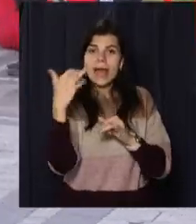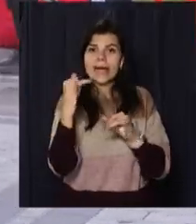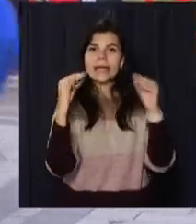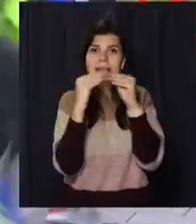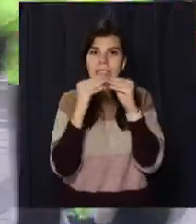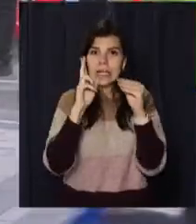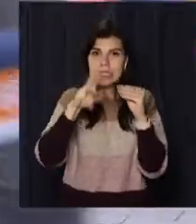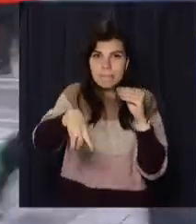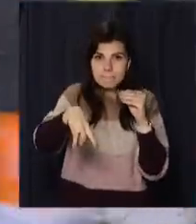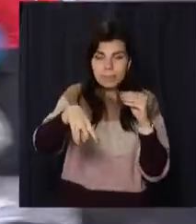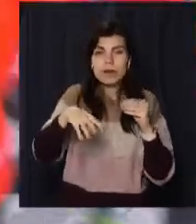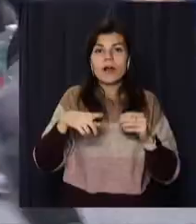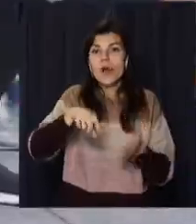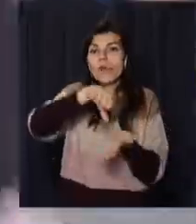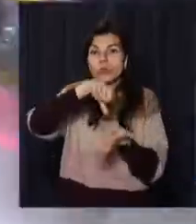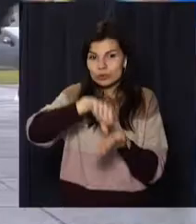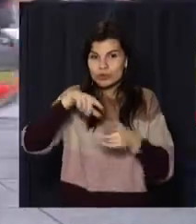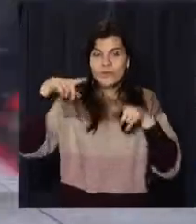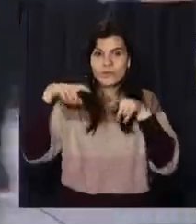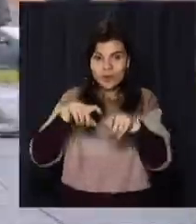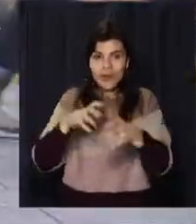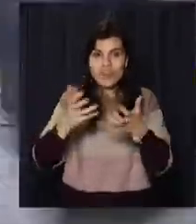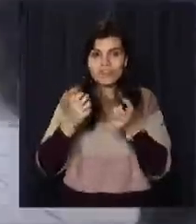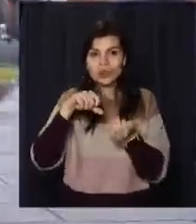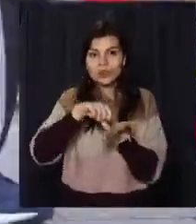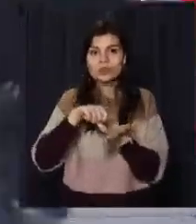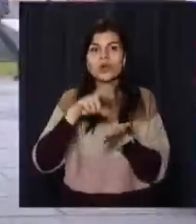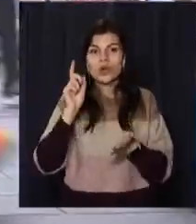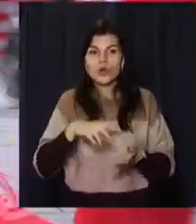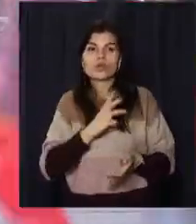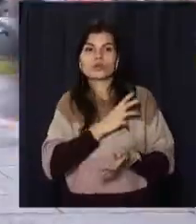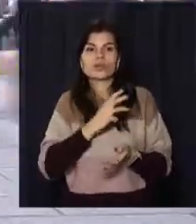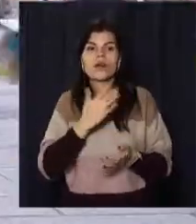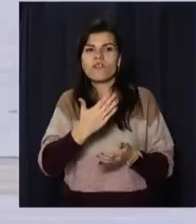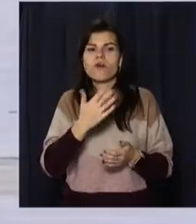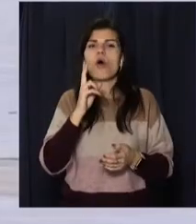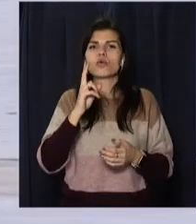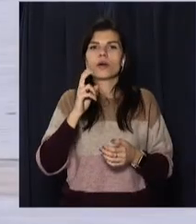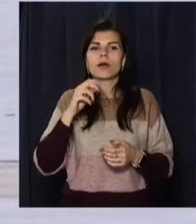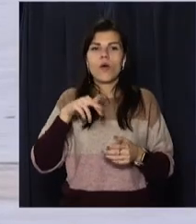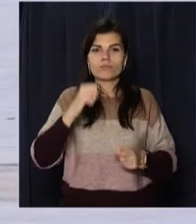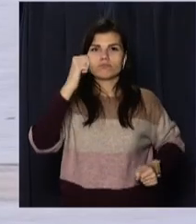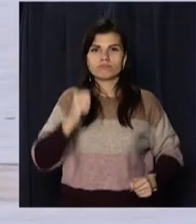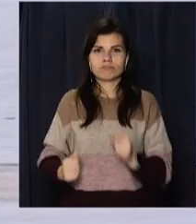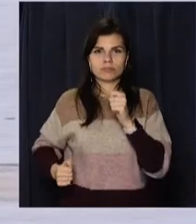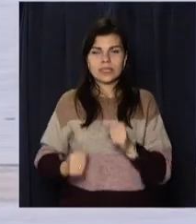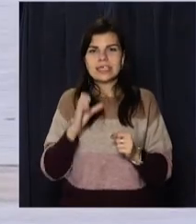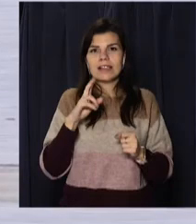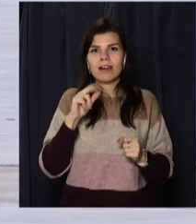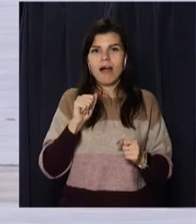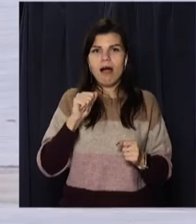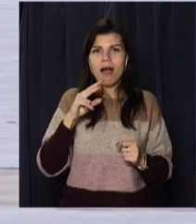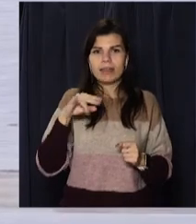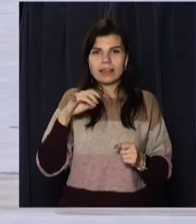10 кілометрів. Участь у благодійному марафоні взяли також прихильники скандинавської ходьби. Кажуть, все заради дітей,